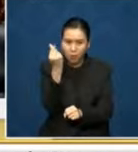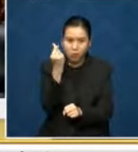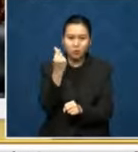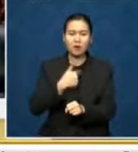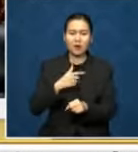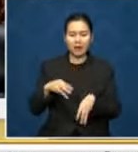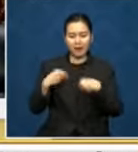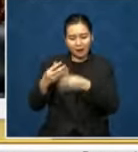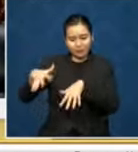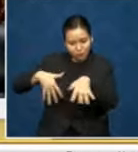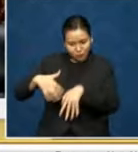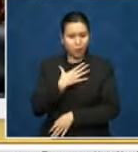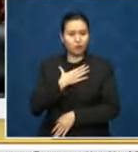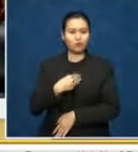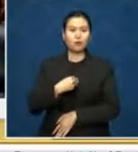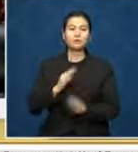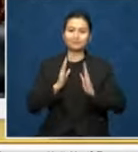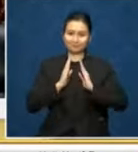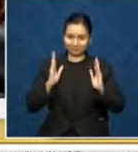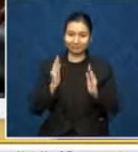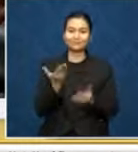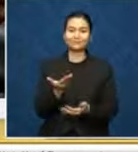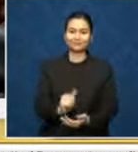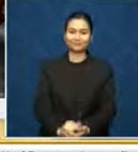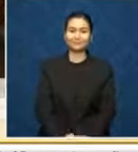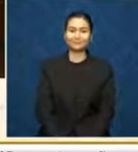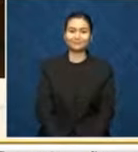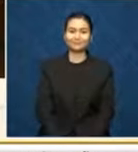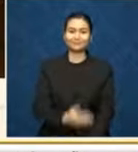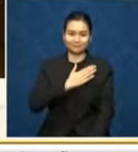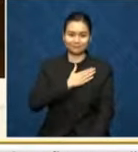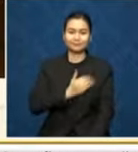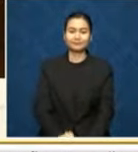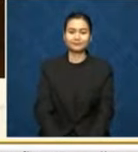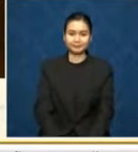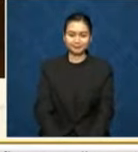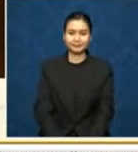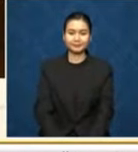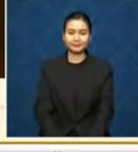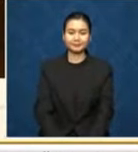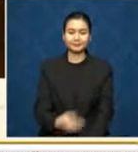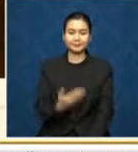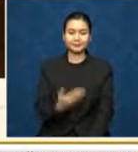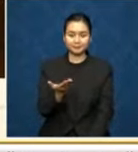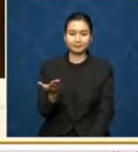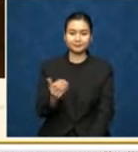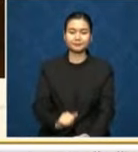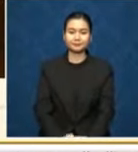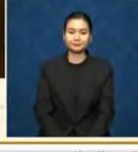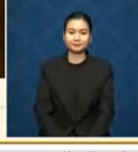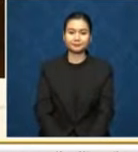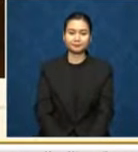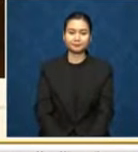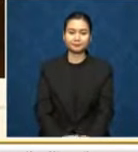จประชาชนขอบพระคุณท่านประธานครับ respect ครับขอเชิญท่านพลพีสุวรรณชวี